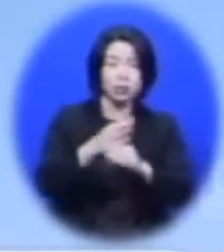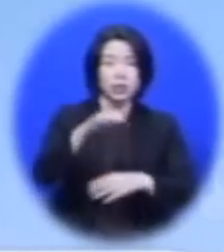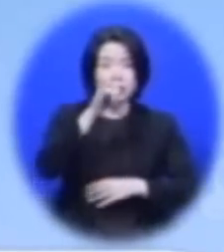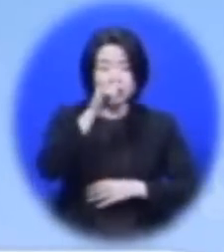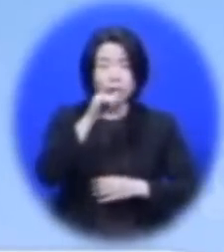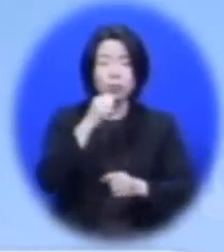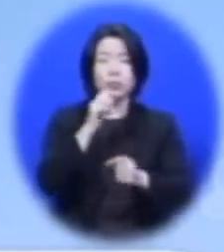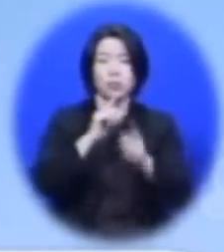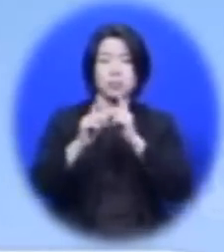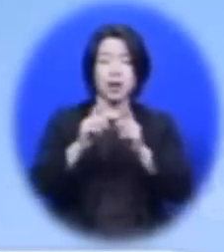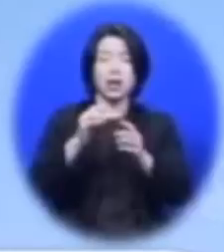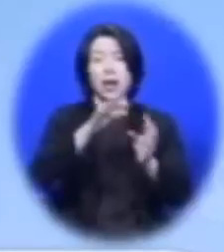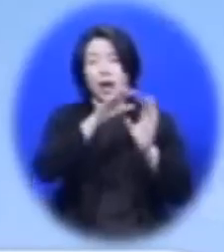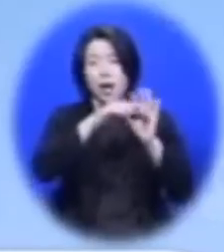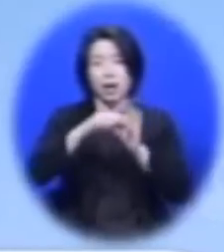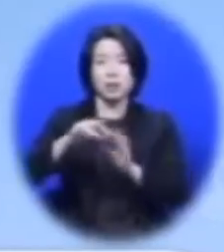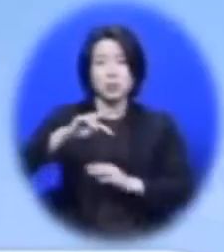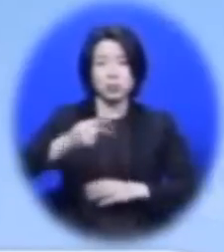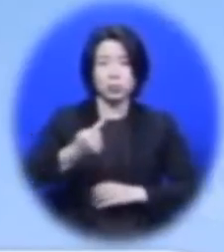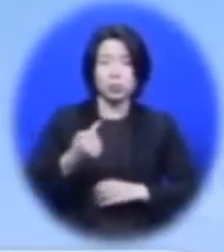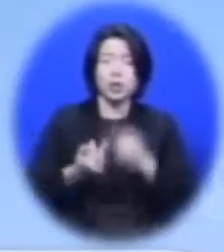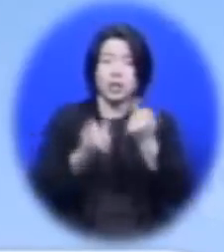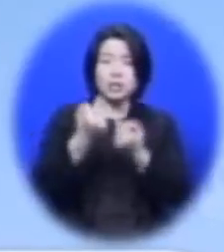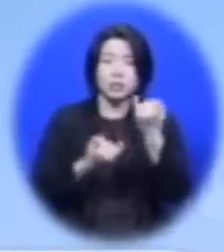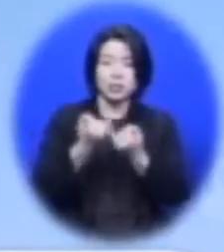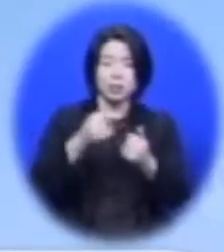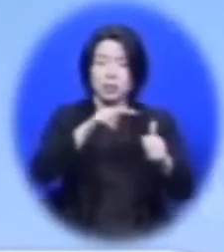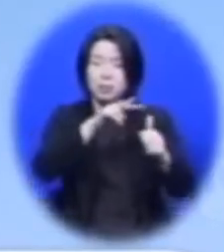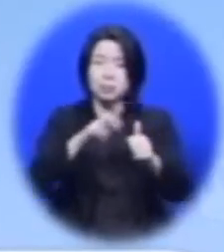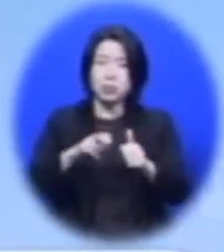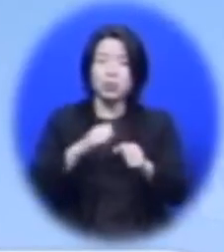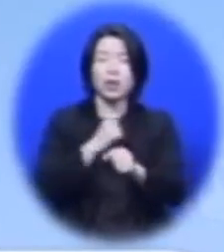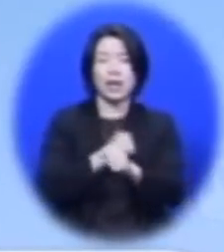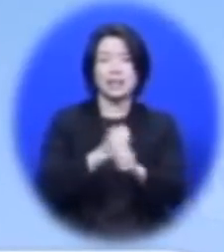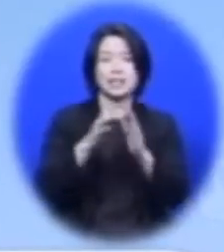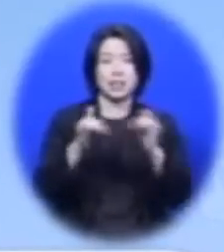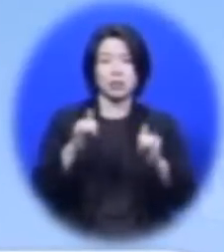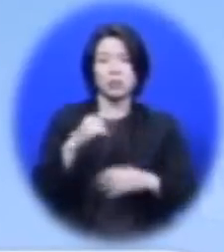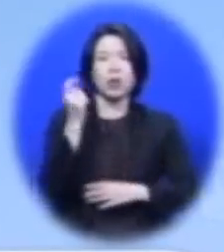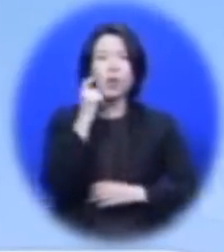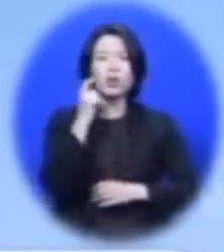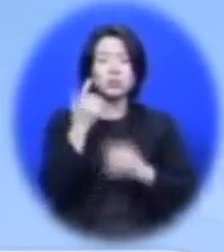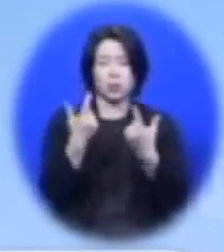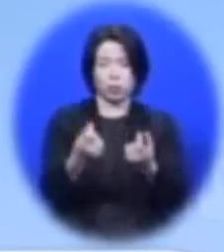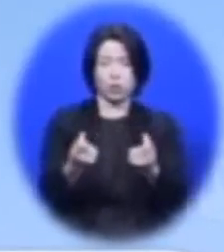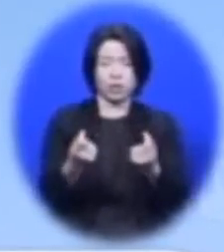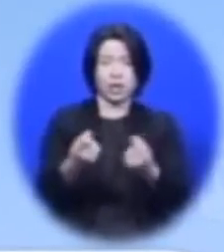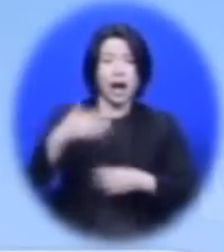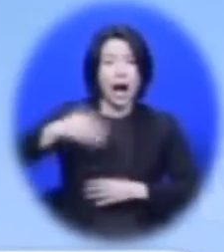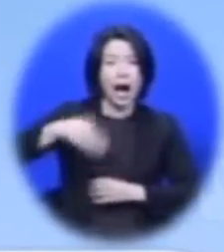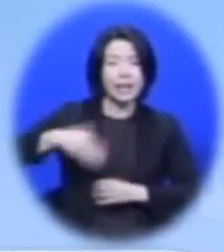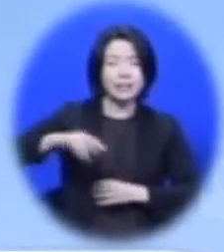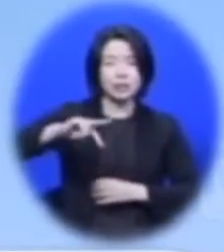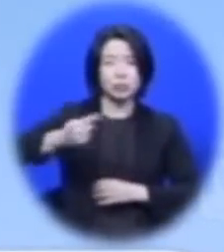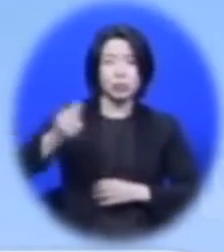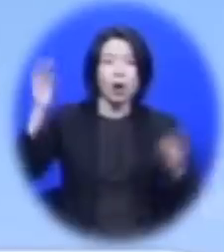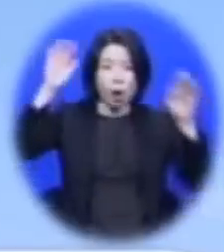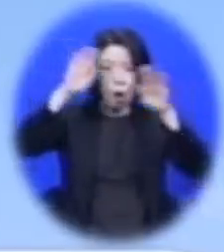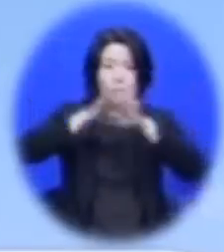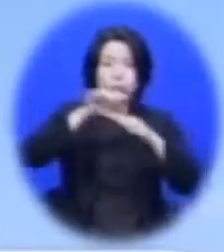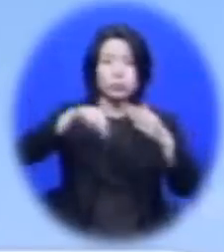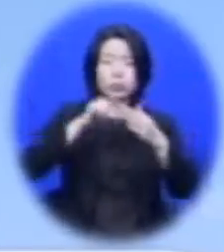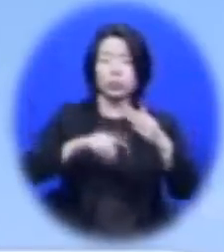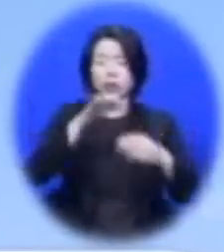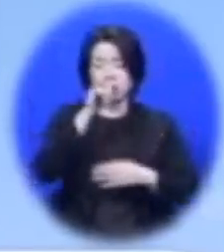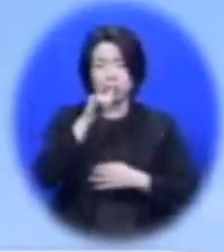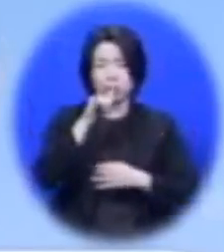하면서 형제 자매를 미워하는 사람은 거짓말하는 사람, 아직도 어둠 속에 있다는 겁니다.